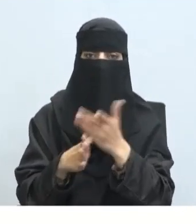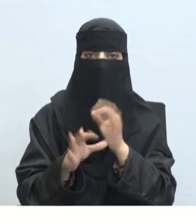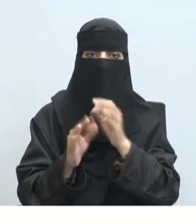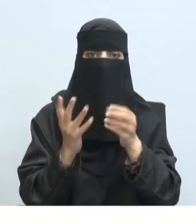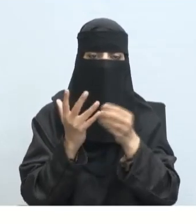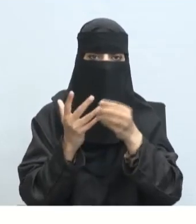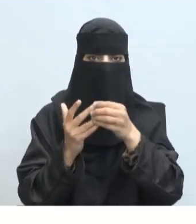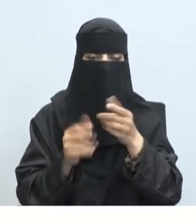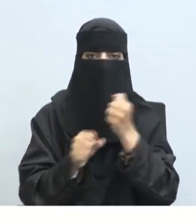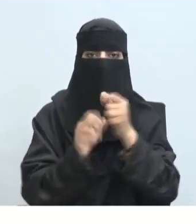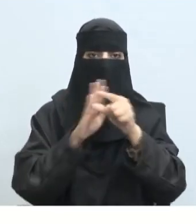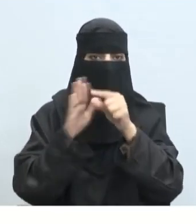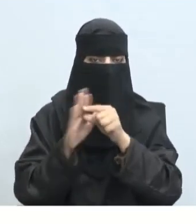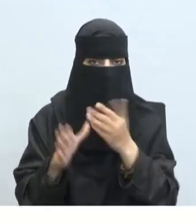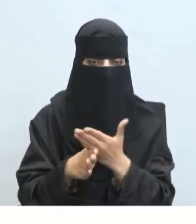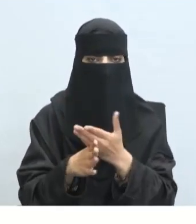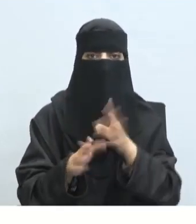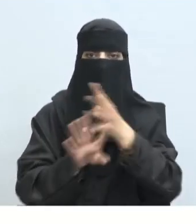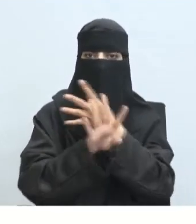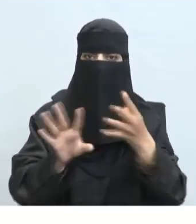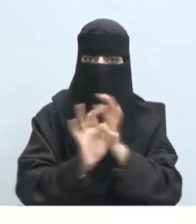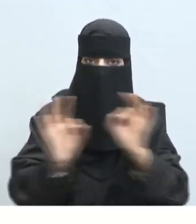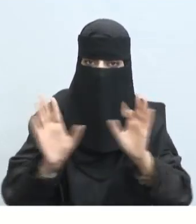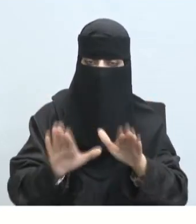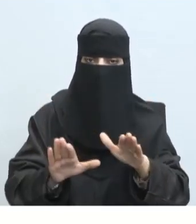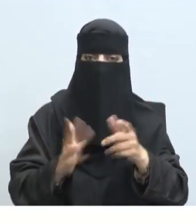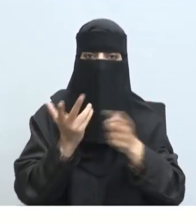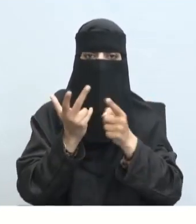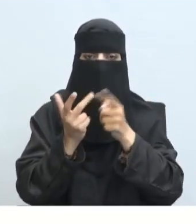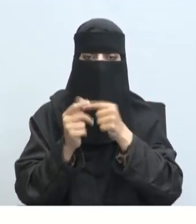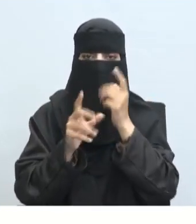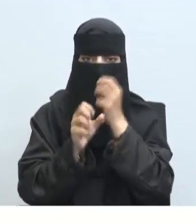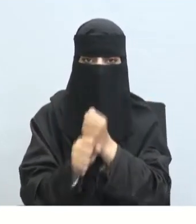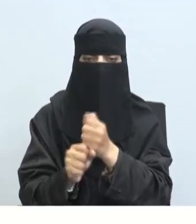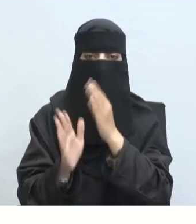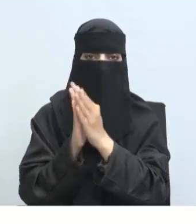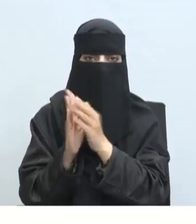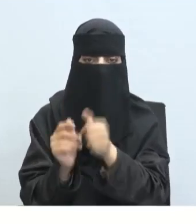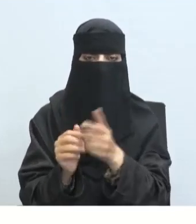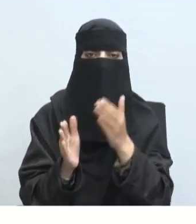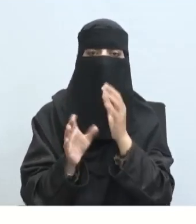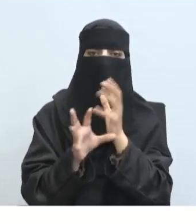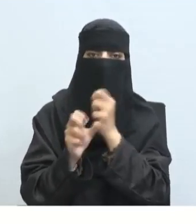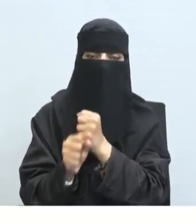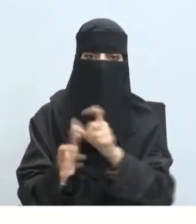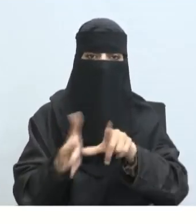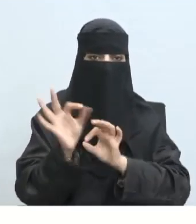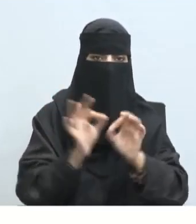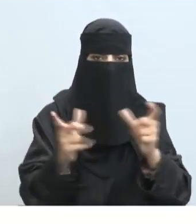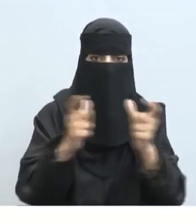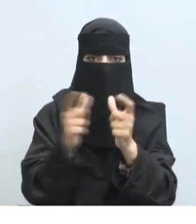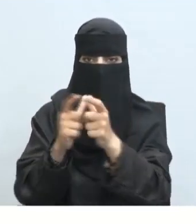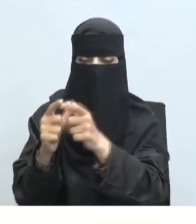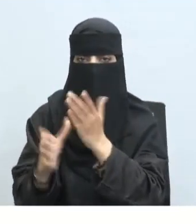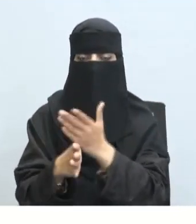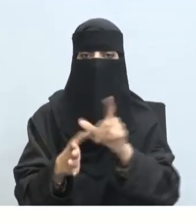القوائم ايجاد العناوين اعداد الجداول تسجيل المهام احتفاظ بالسجلات احتفاظ بالاوراق تنسيق الاجتماع